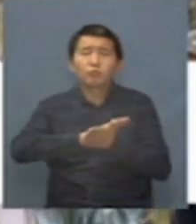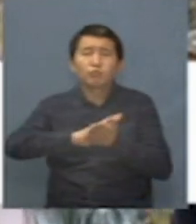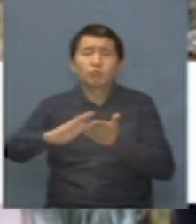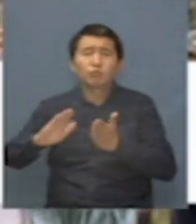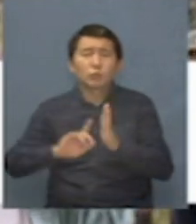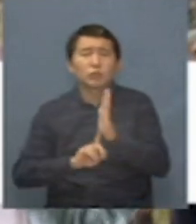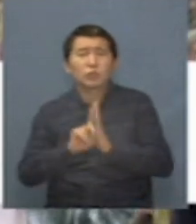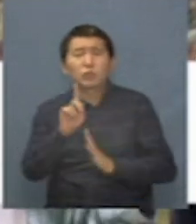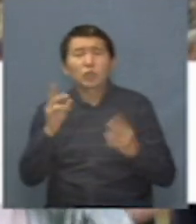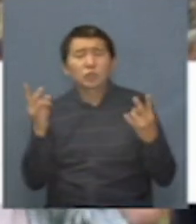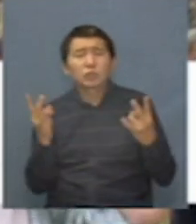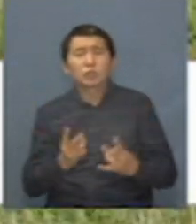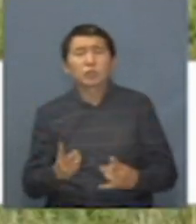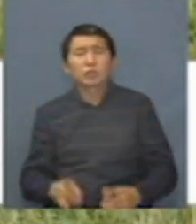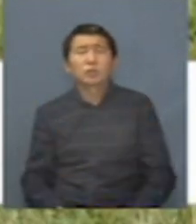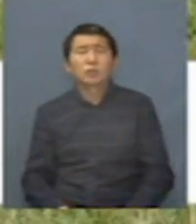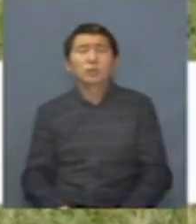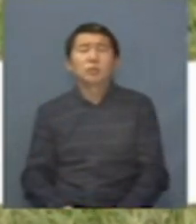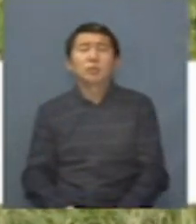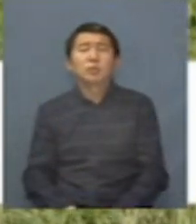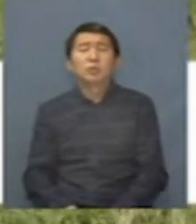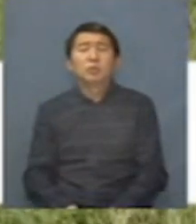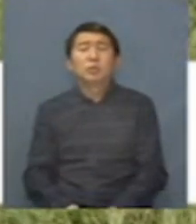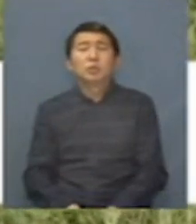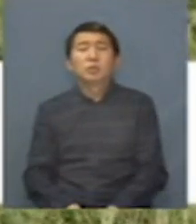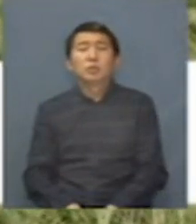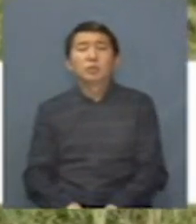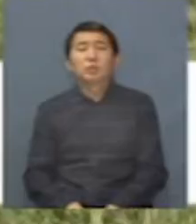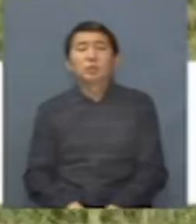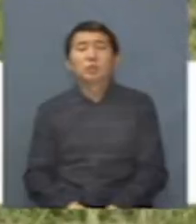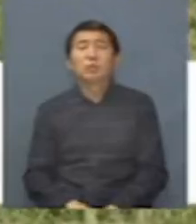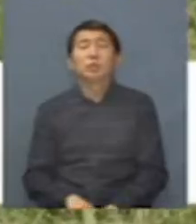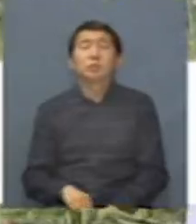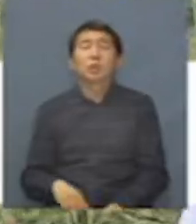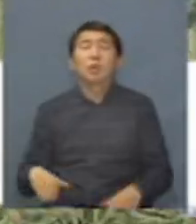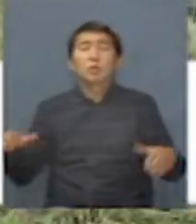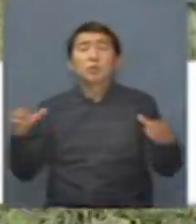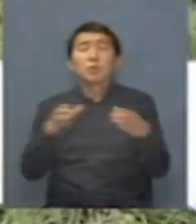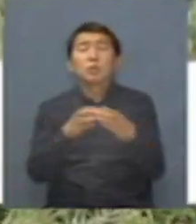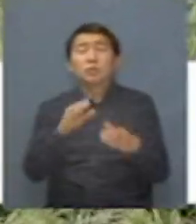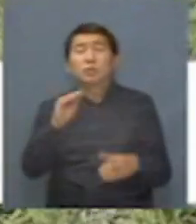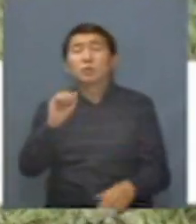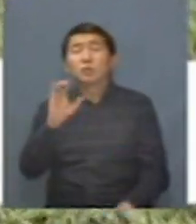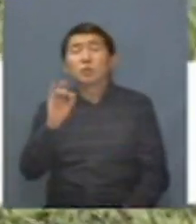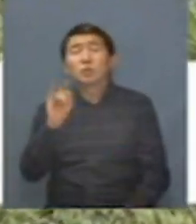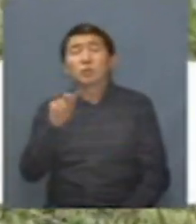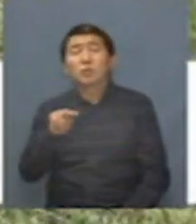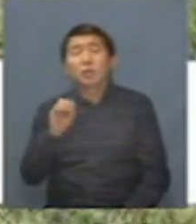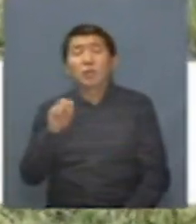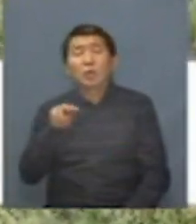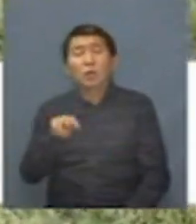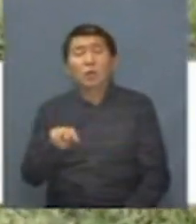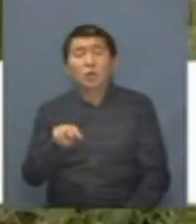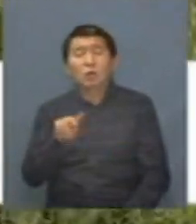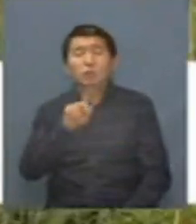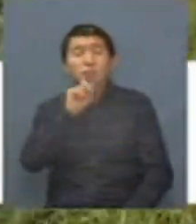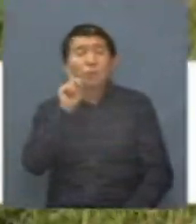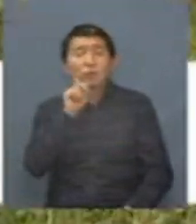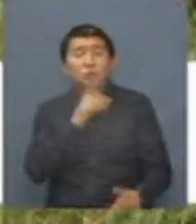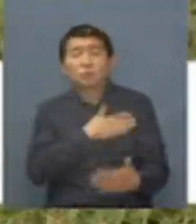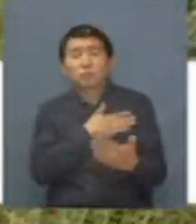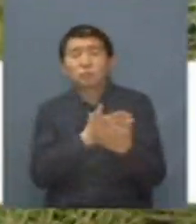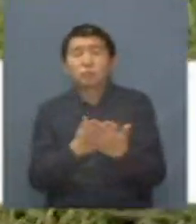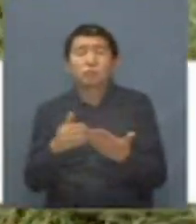бастаудың басына келіп тұрған жайымыз бар бүгін. Шараға Жасыл ел жастар еңбек жасақтары мен жастар ұйымдарының мүшелері де қатысты. Олар да осы